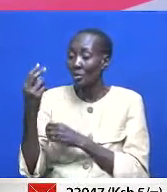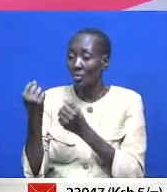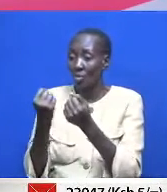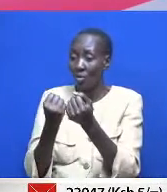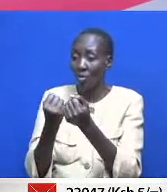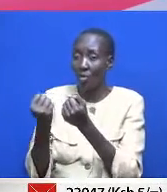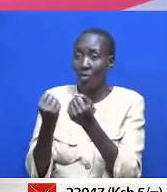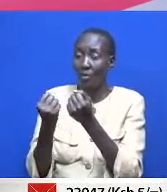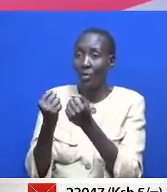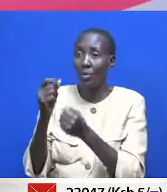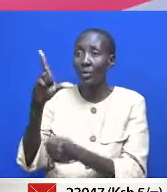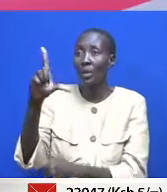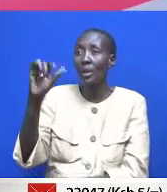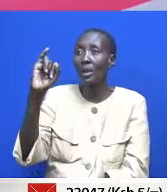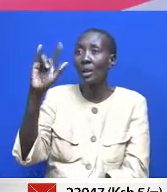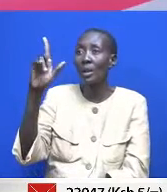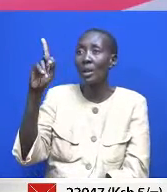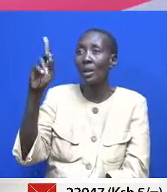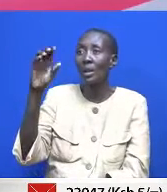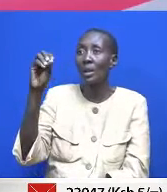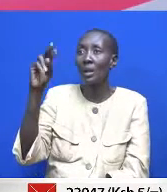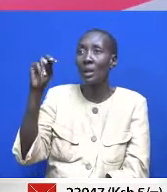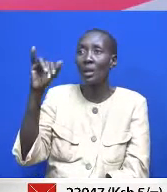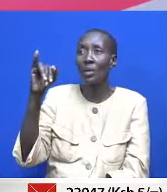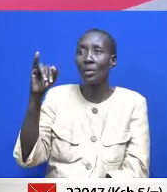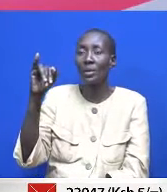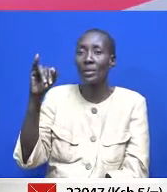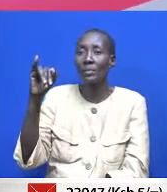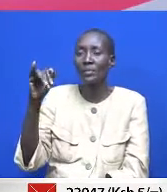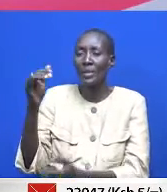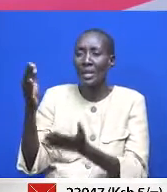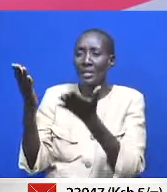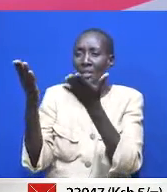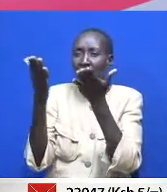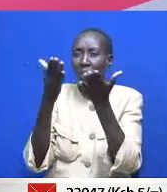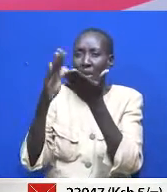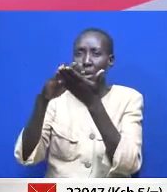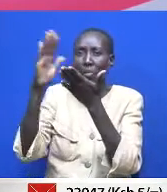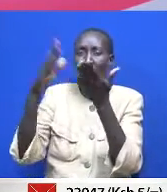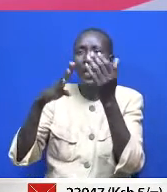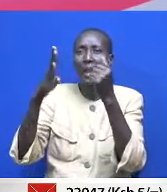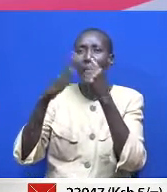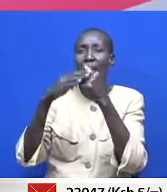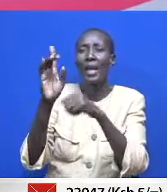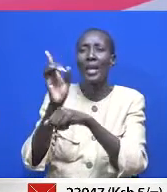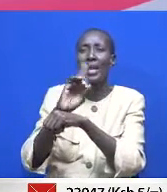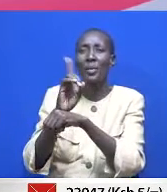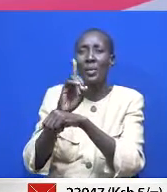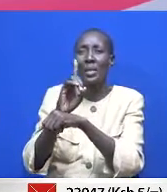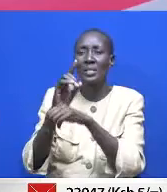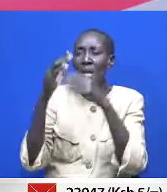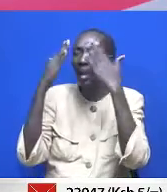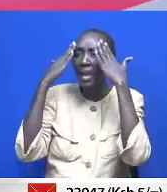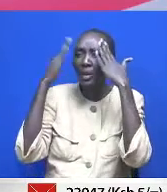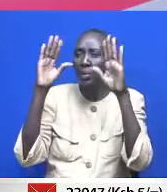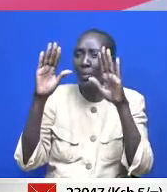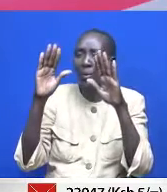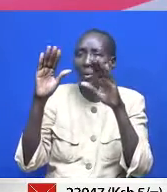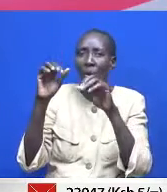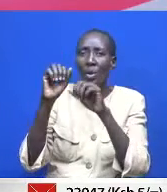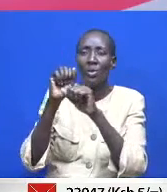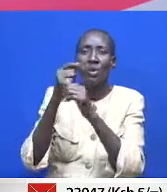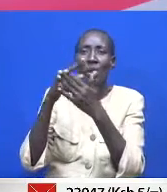channel ya Likoni ilikaa juu ya maji dakika zaidi ya dakika 9. Na sijui kwa nini inaweza kuchukua